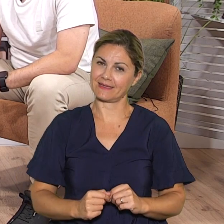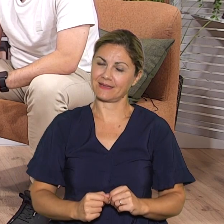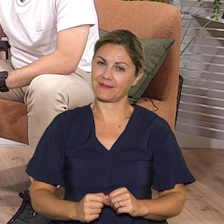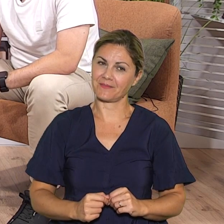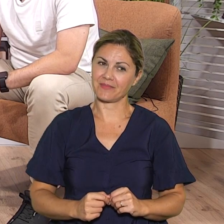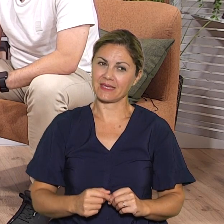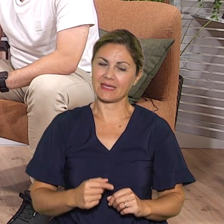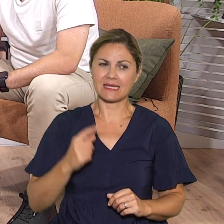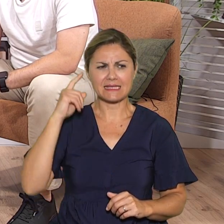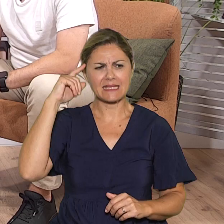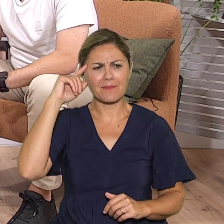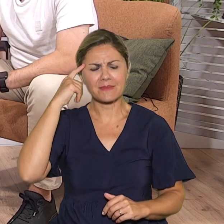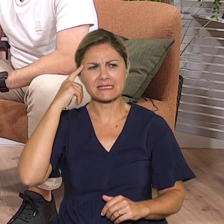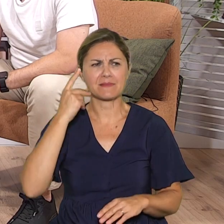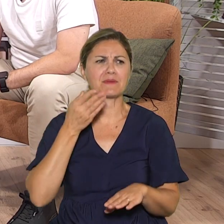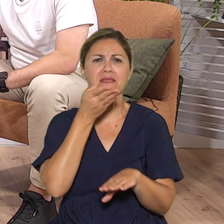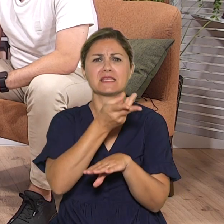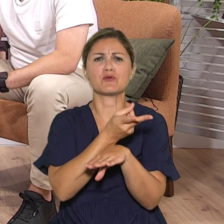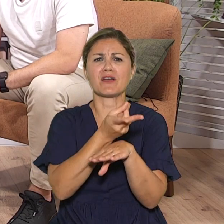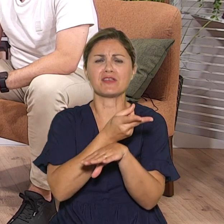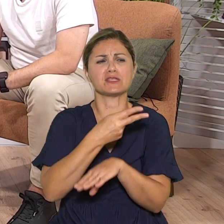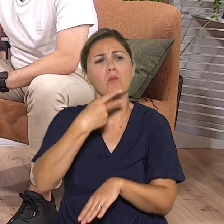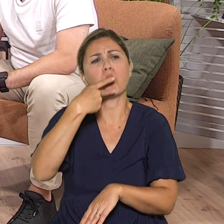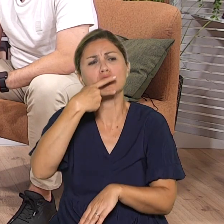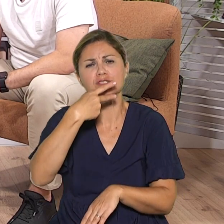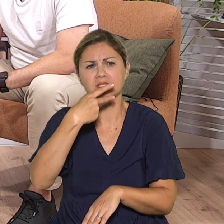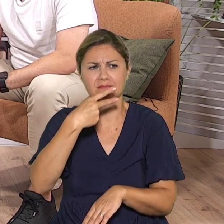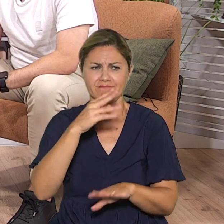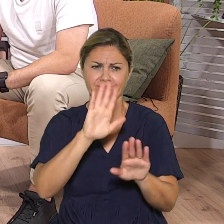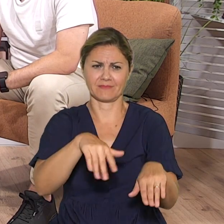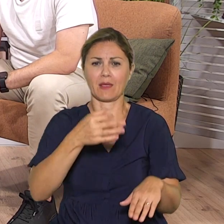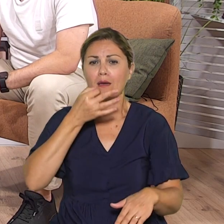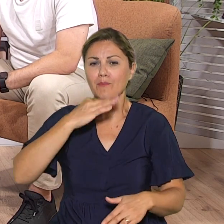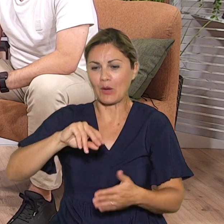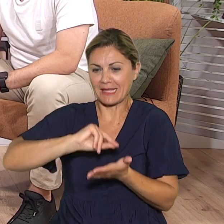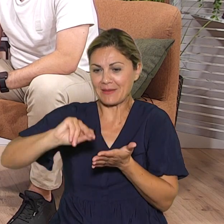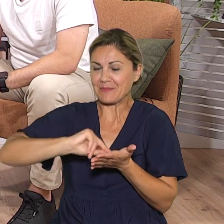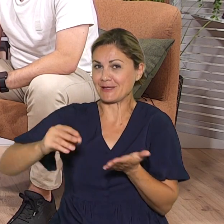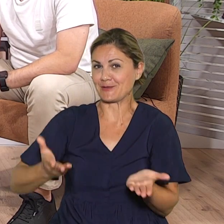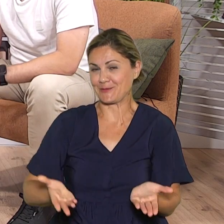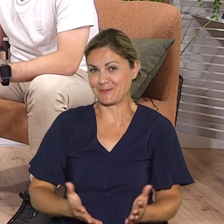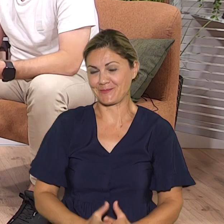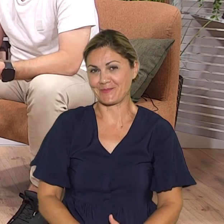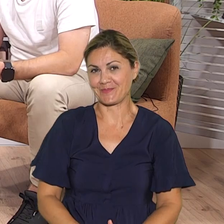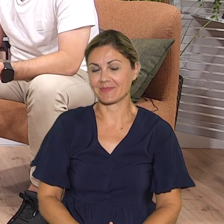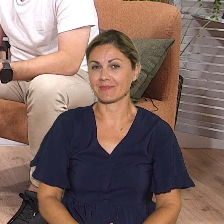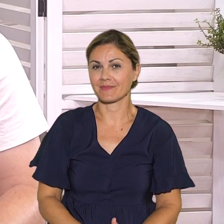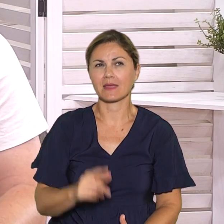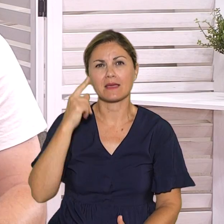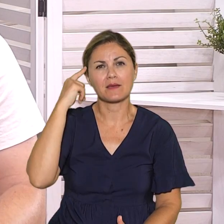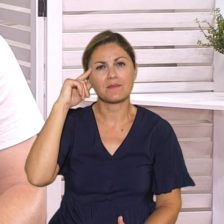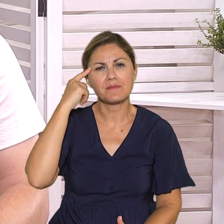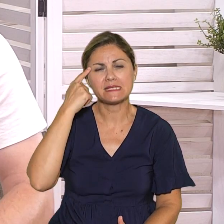mladih, bolje je da pišu pisma nego da idu kafiće pušiti. To je to. Ja tako tam bar mislim, a ne znam. Smatrate li da